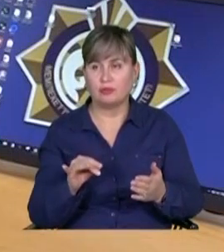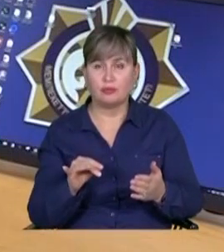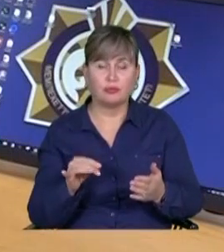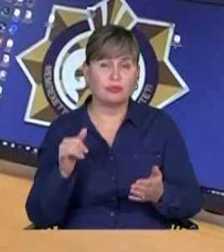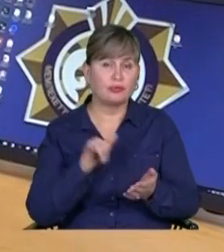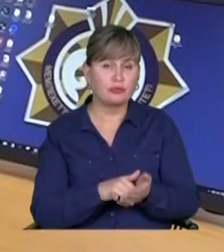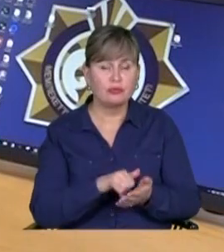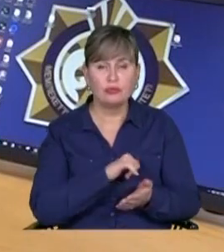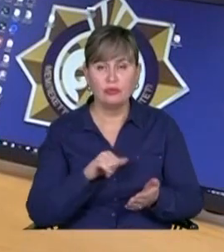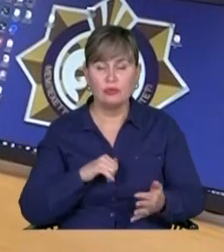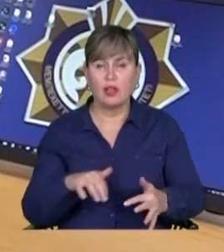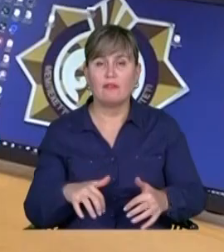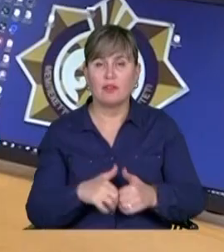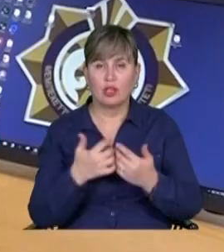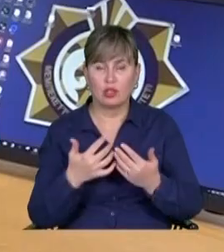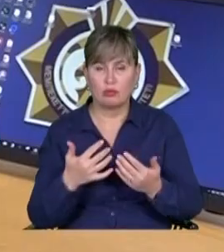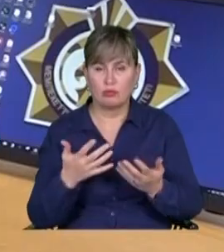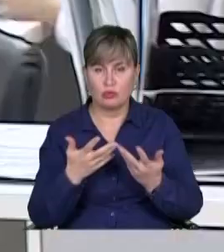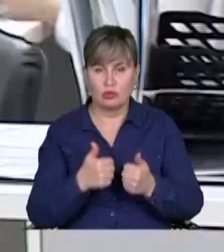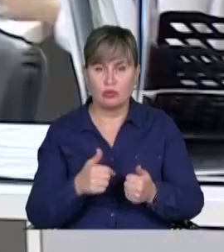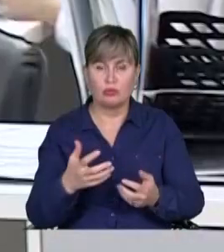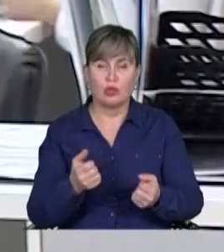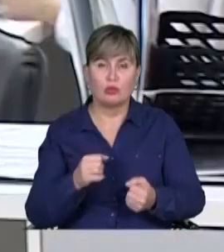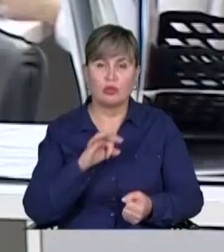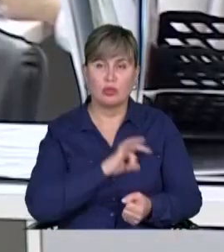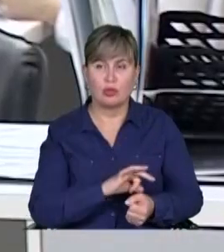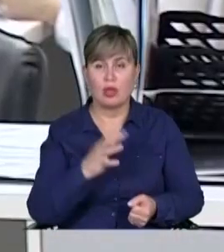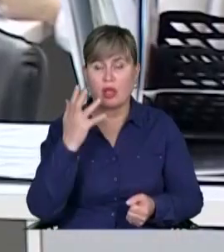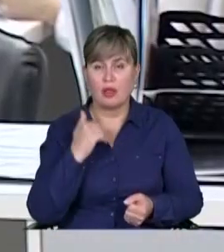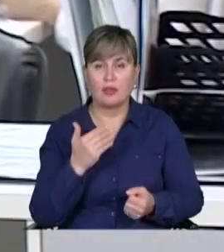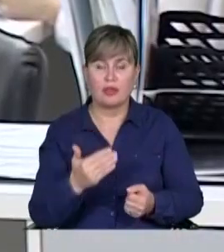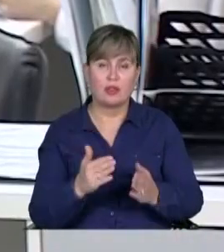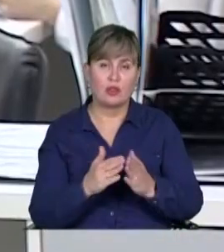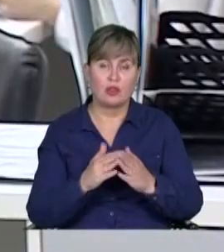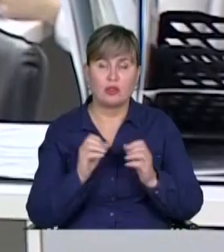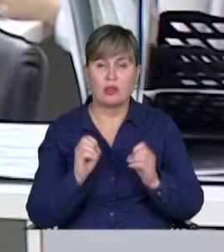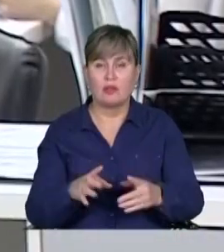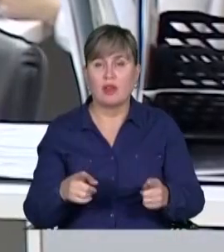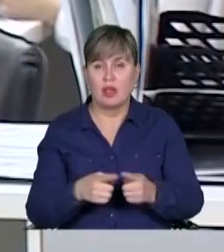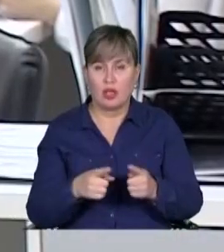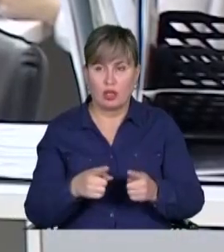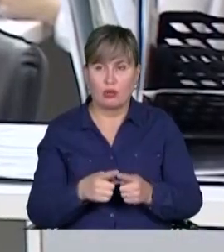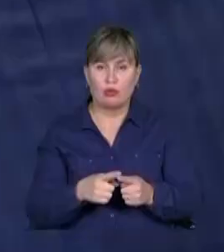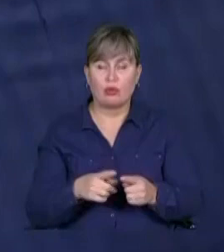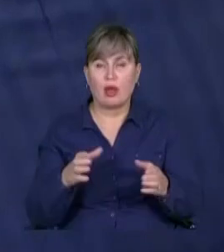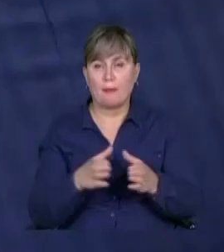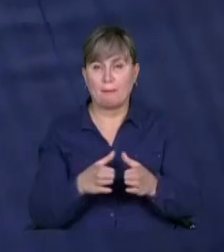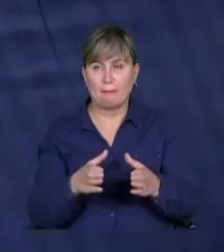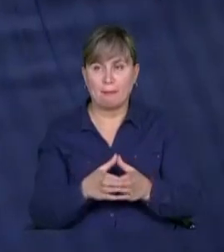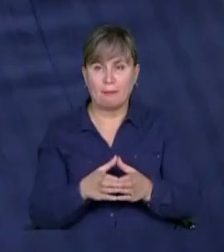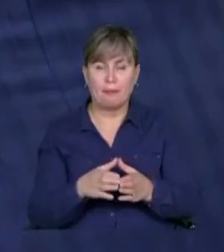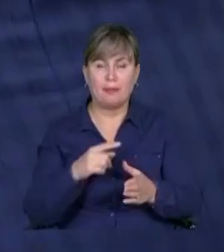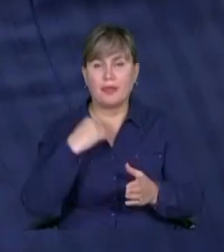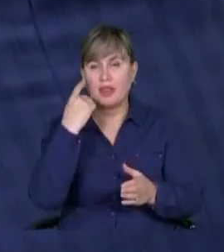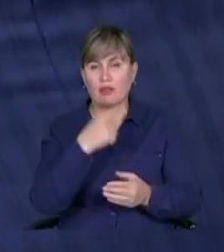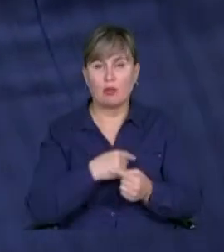Приложение само автоматом рассчитывает ваш полученный доход. Когда имущество сдается в аренду компании,